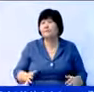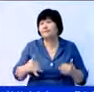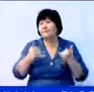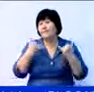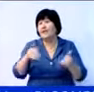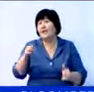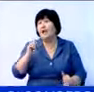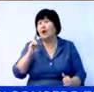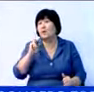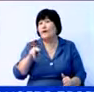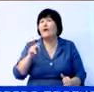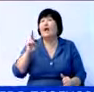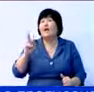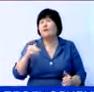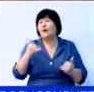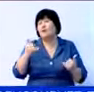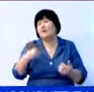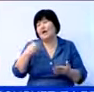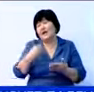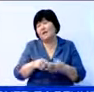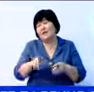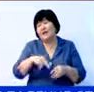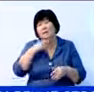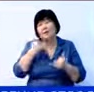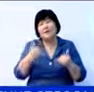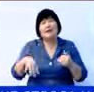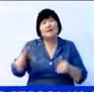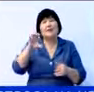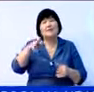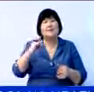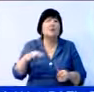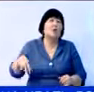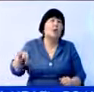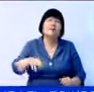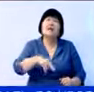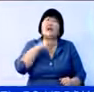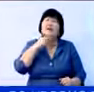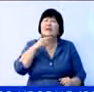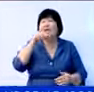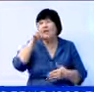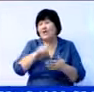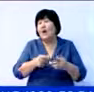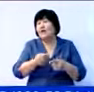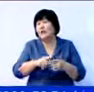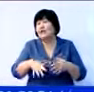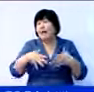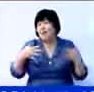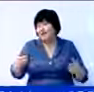Оказываемые Жекапару Карабалаеву почести я расцениваю как проявление уважения к СМИ области, внимания и доверия. Поэтому большая благодарность.